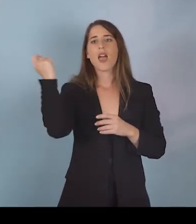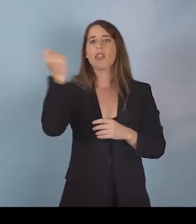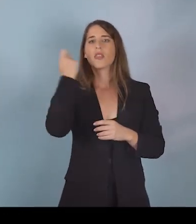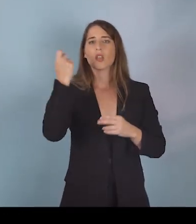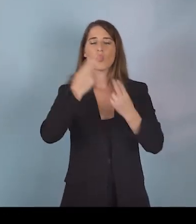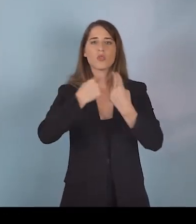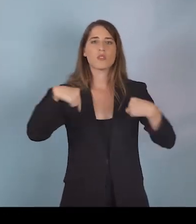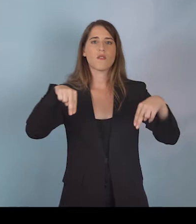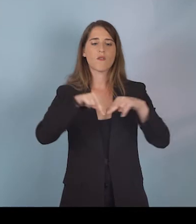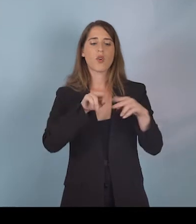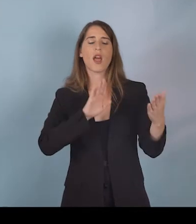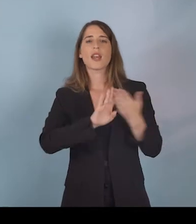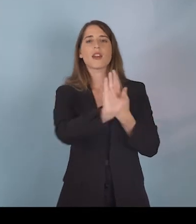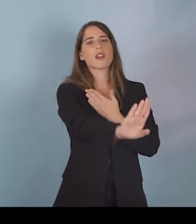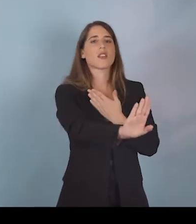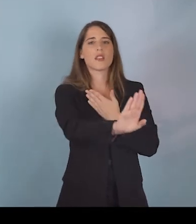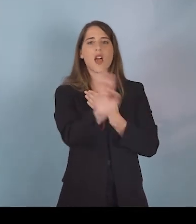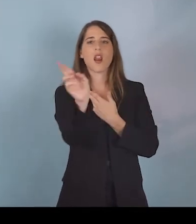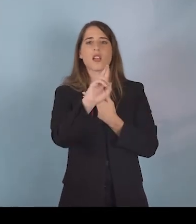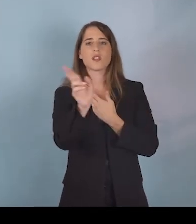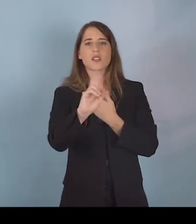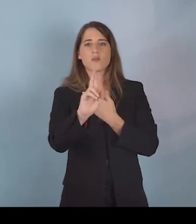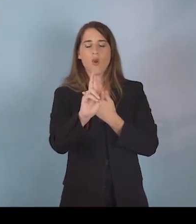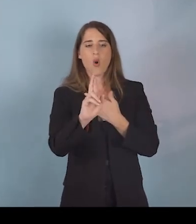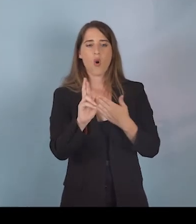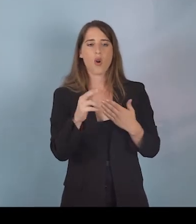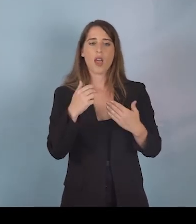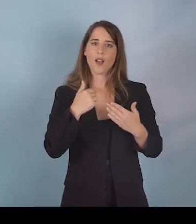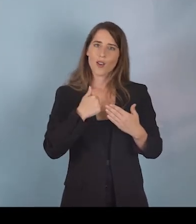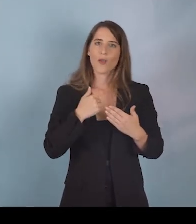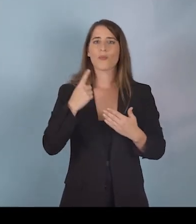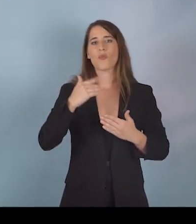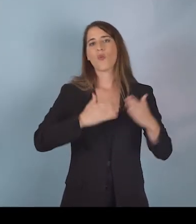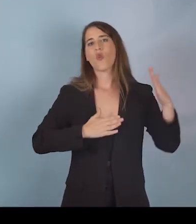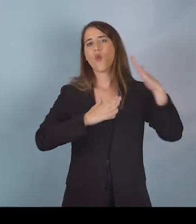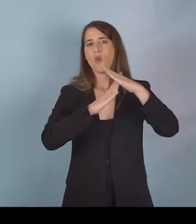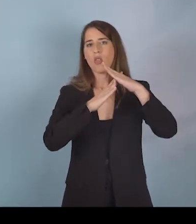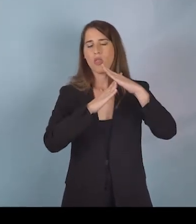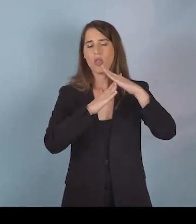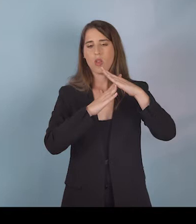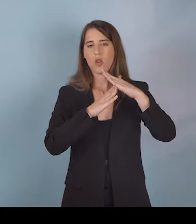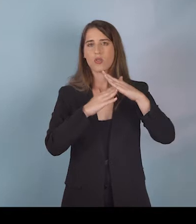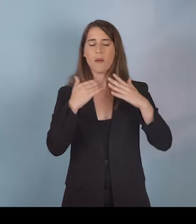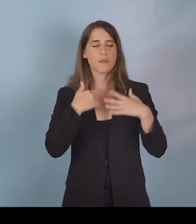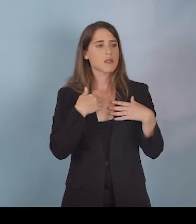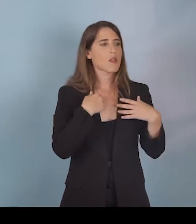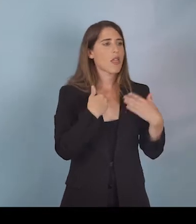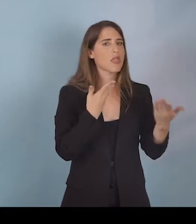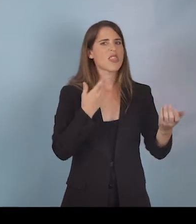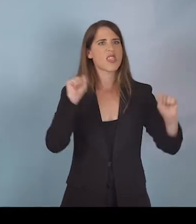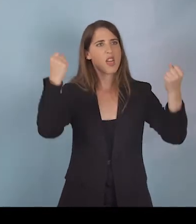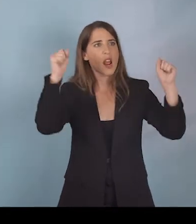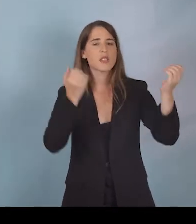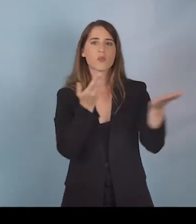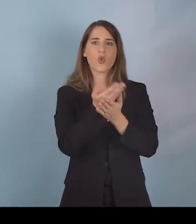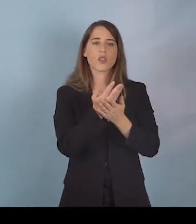στα πλαίσια του Εθνικού Συμβούλου ενάντια στο ρατσισμό και τη μισαλλοδοξία, στο οποίο από τον νόμο έχω την Προεδρία. Ήδη έχουμε